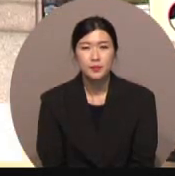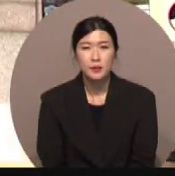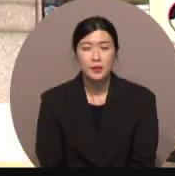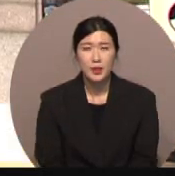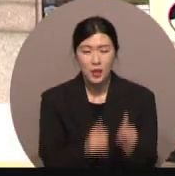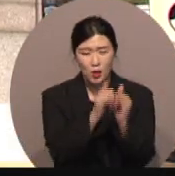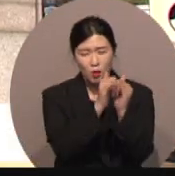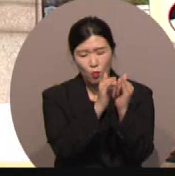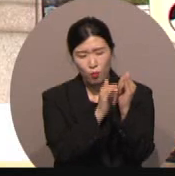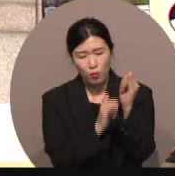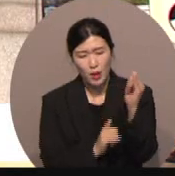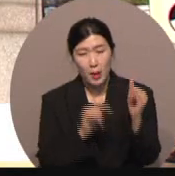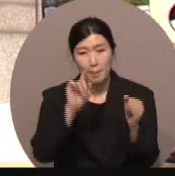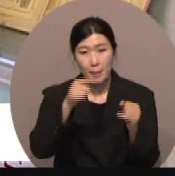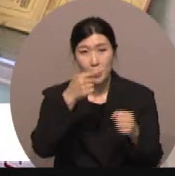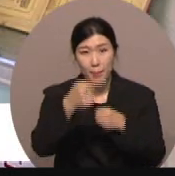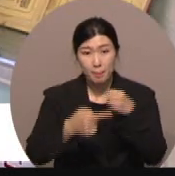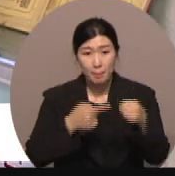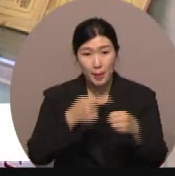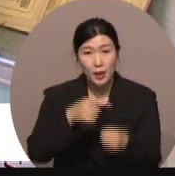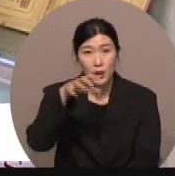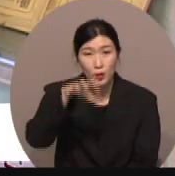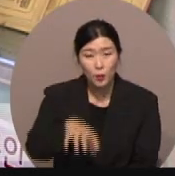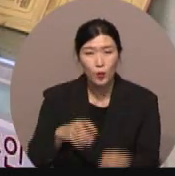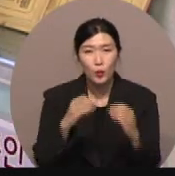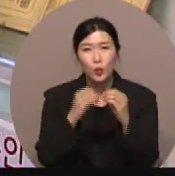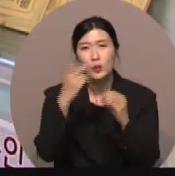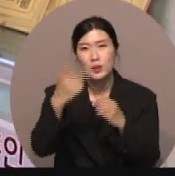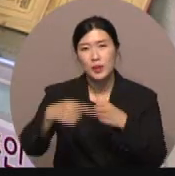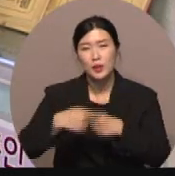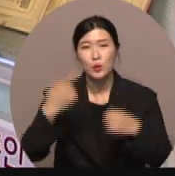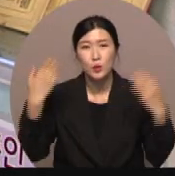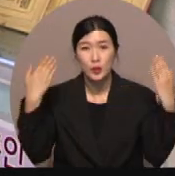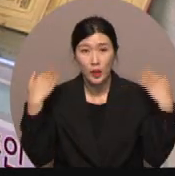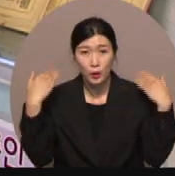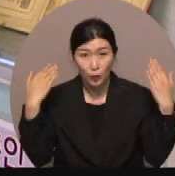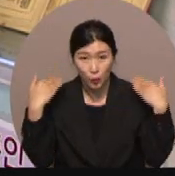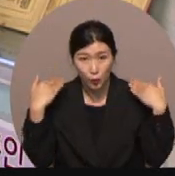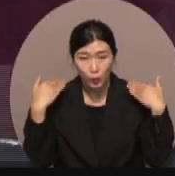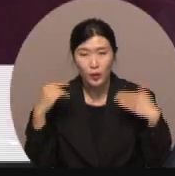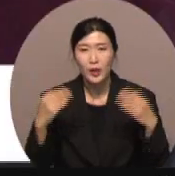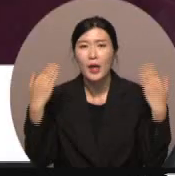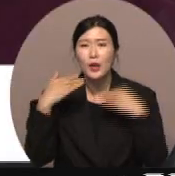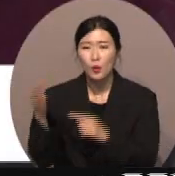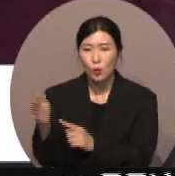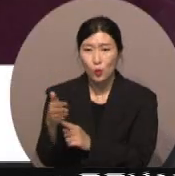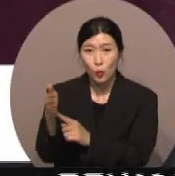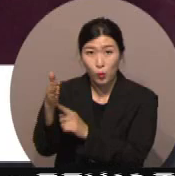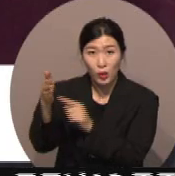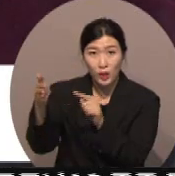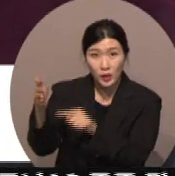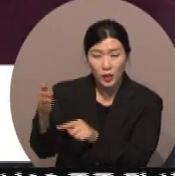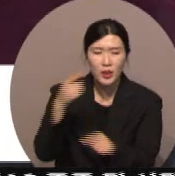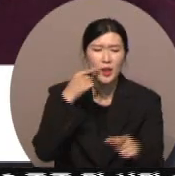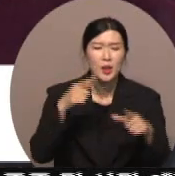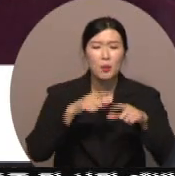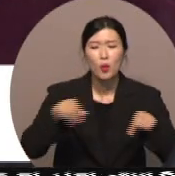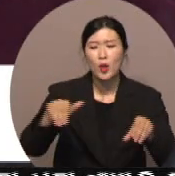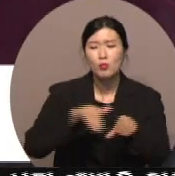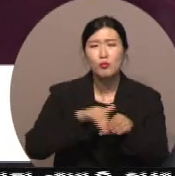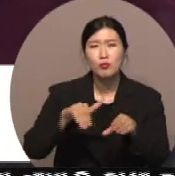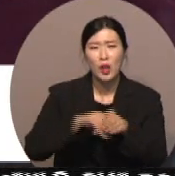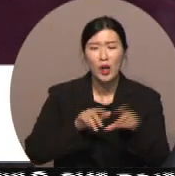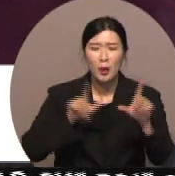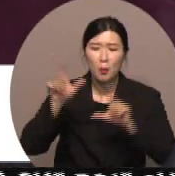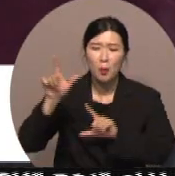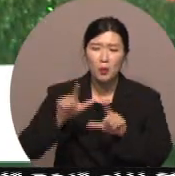학교 역사가 100년이 넘은 논산의 한 초등학교. 학교가 보관하고 있는 교기에는 전범을 상징하는 일본의